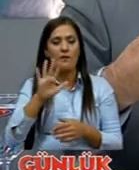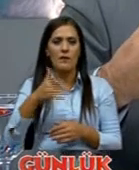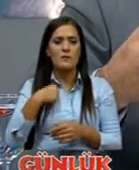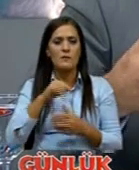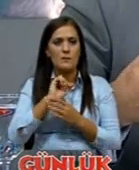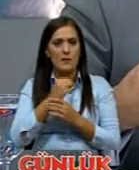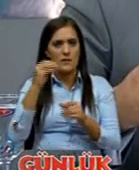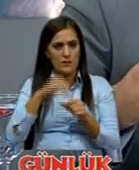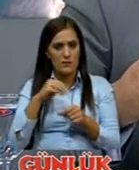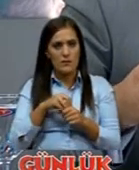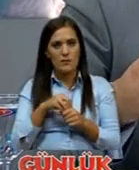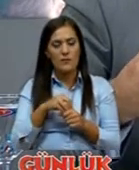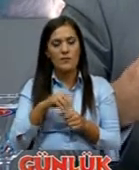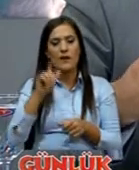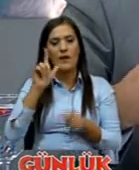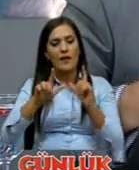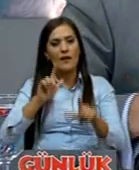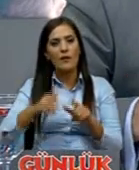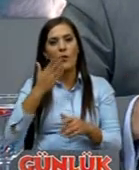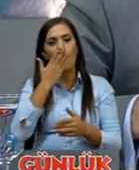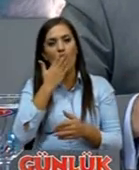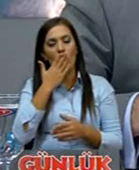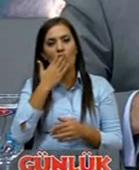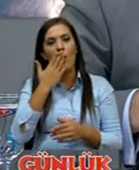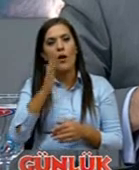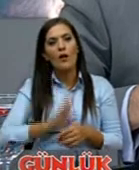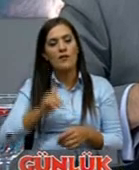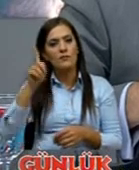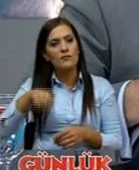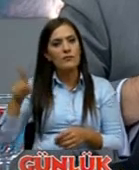bizim mesleğimizin gereğini okuyan talebelerimize